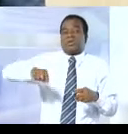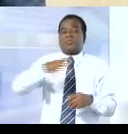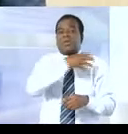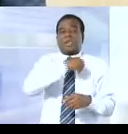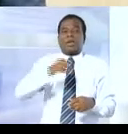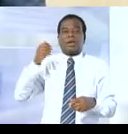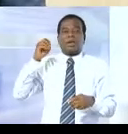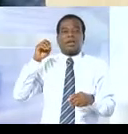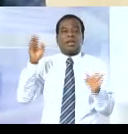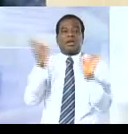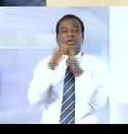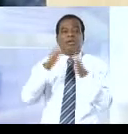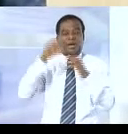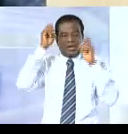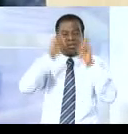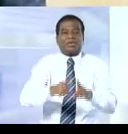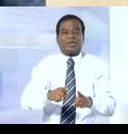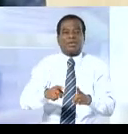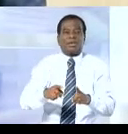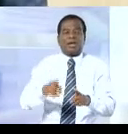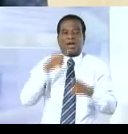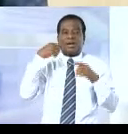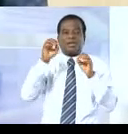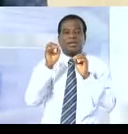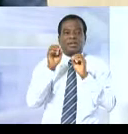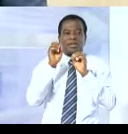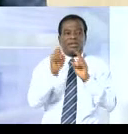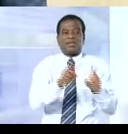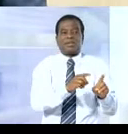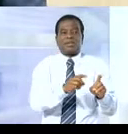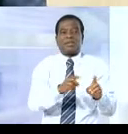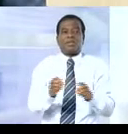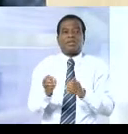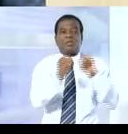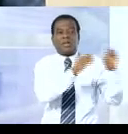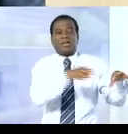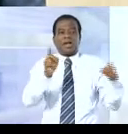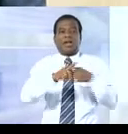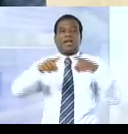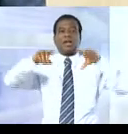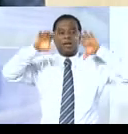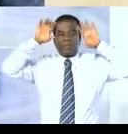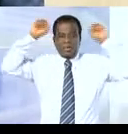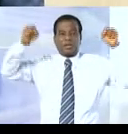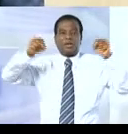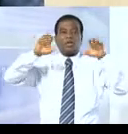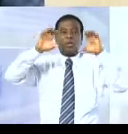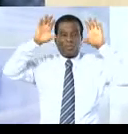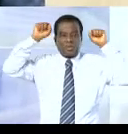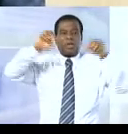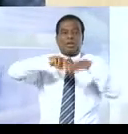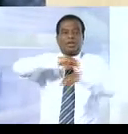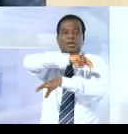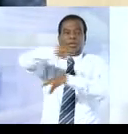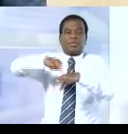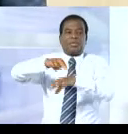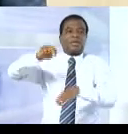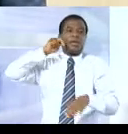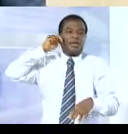décidé de porter à la présidence le président Issoufou Mahamadou, le président de la République du